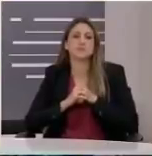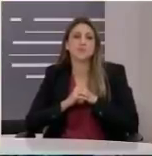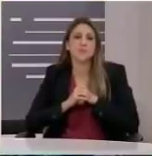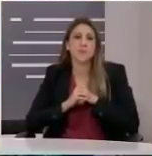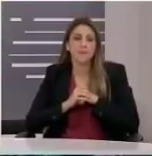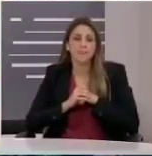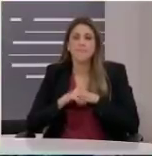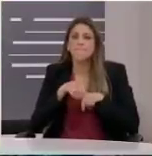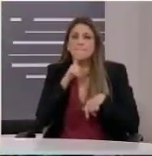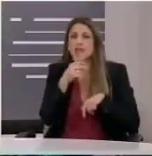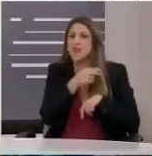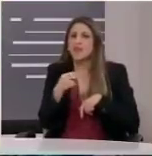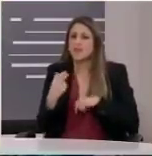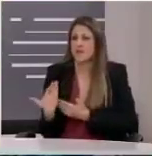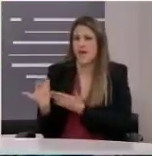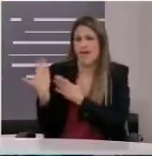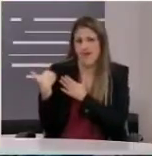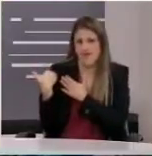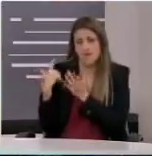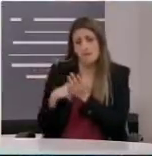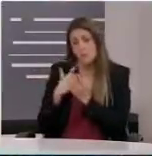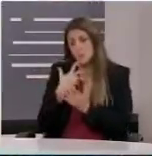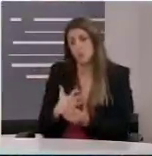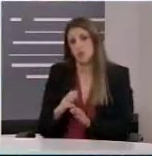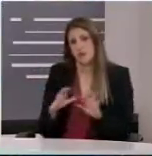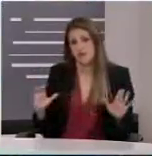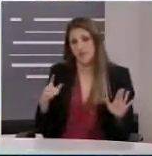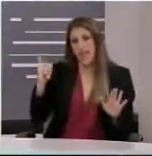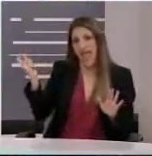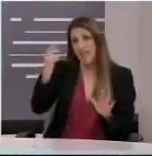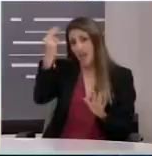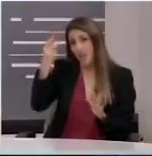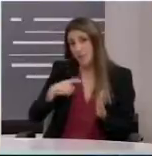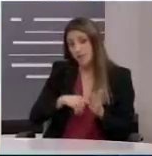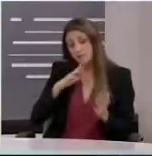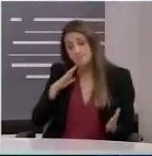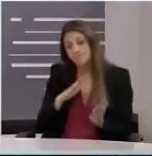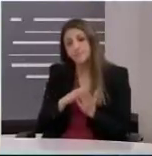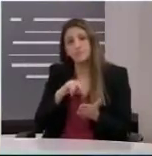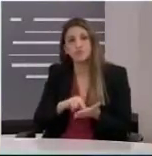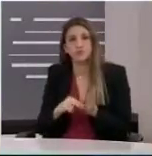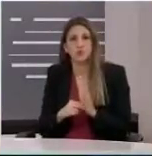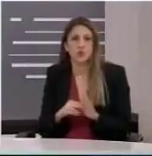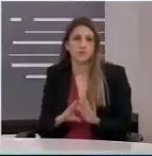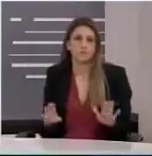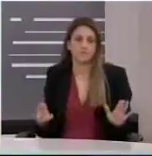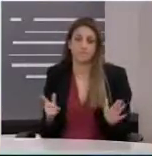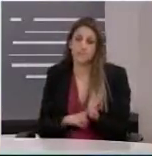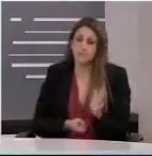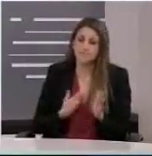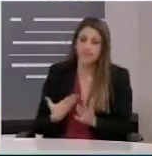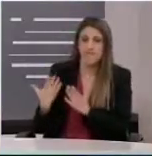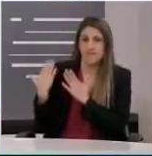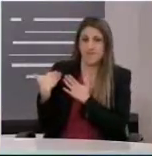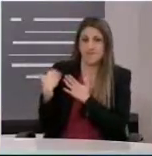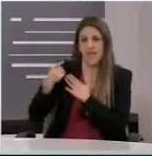Σε τέτοια ζητήματα δεν χωράει ανευθυνότητα. Στα εθνικά θέματα δεν χωράει ανευθυνότητα. Πριν από λίγες